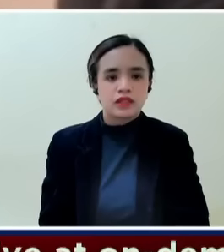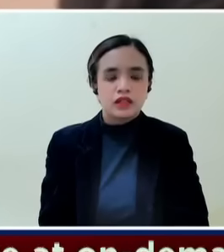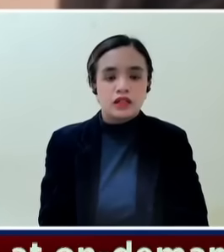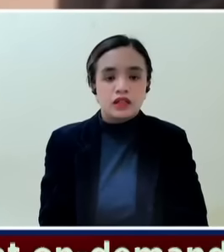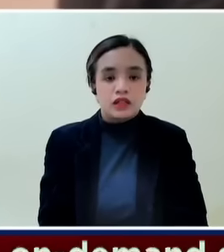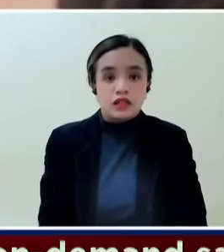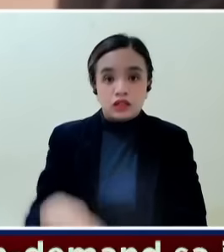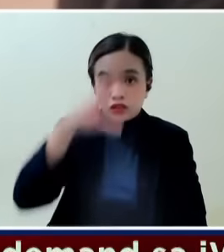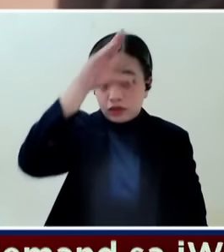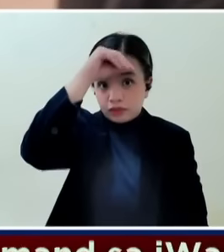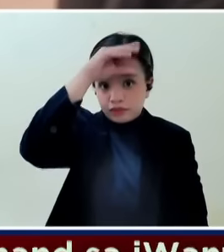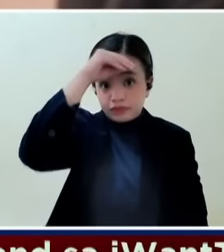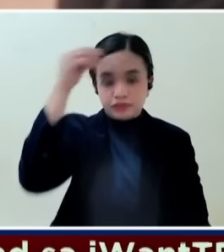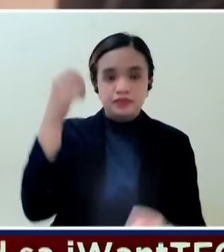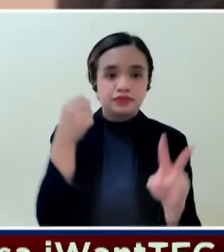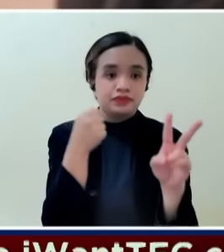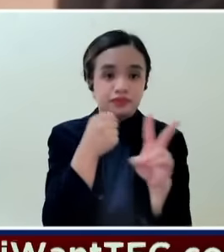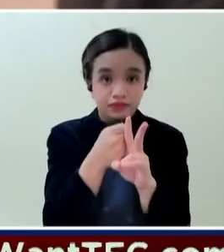is